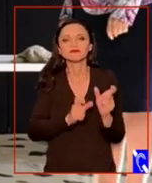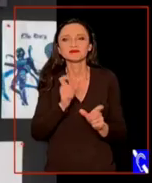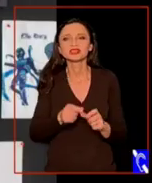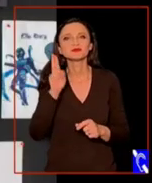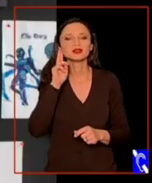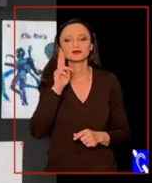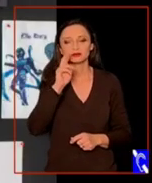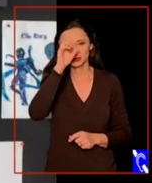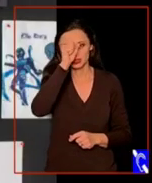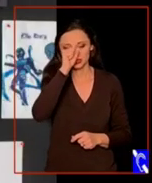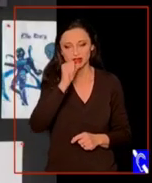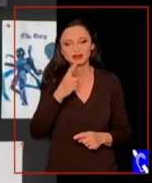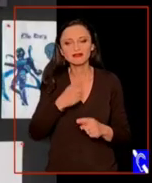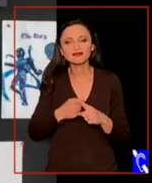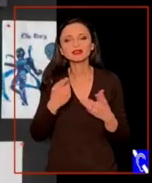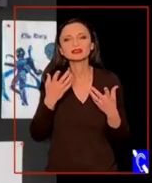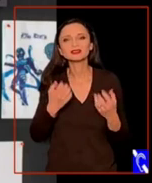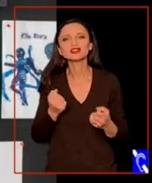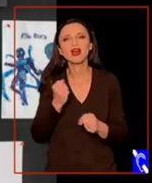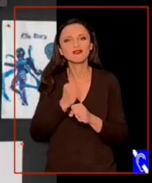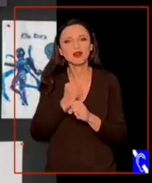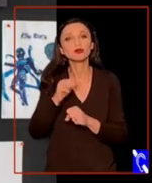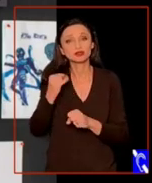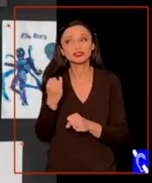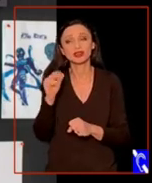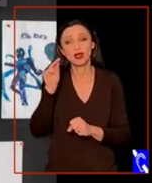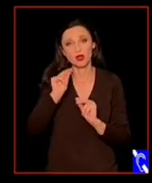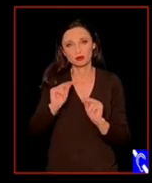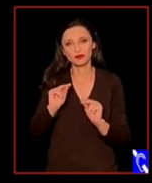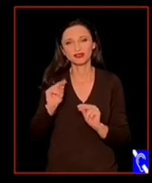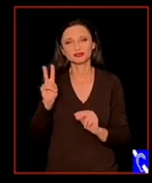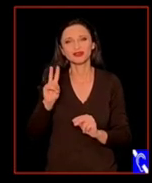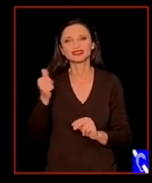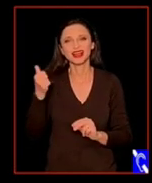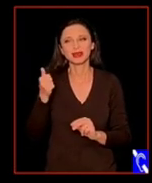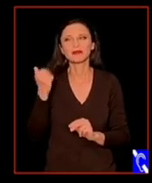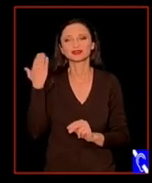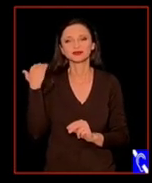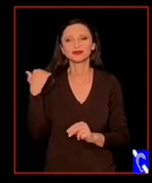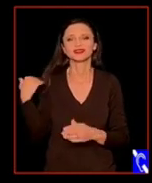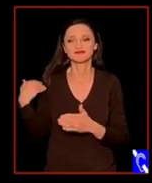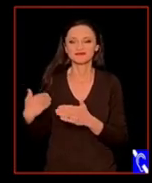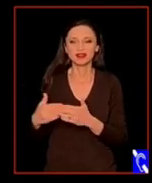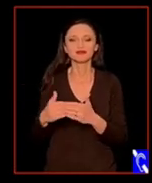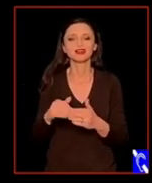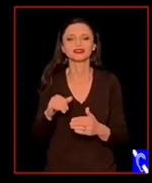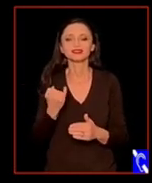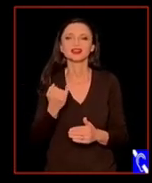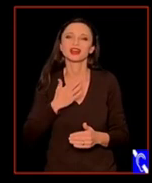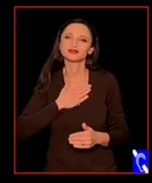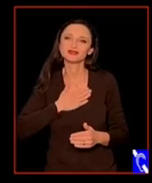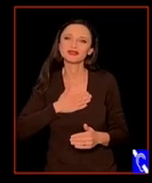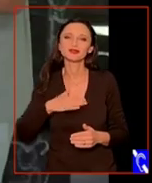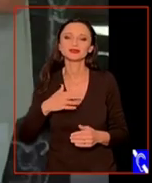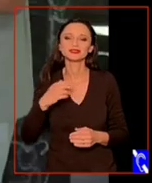despre surdocecitate, exact ceea ce a făcut și Vasile Adamescu de-a lungul vieții și exact ceea ce și-ar fi dorit să